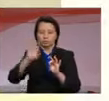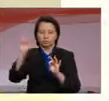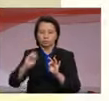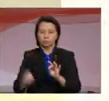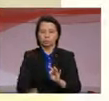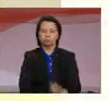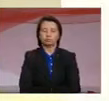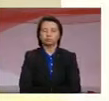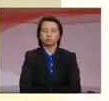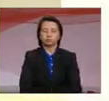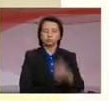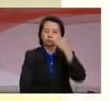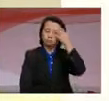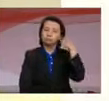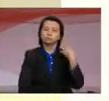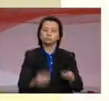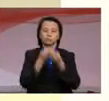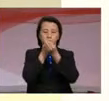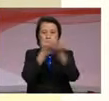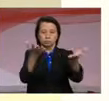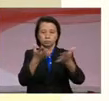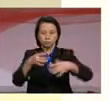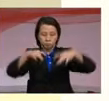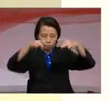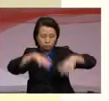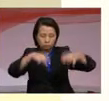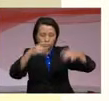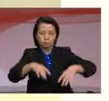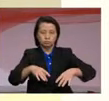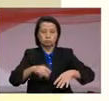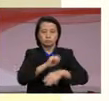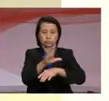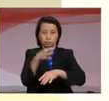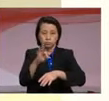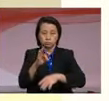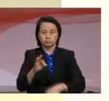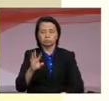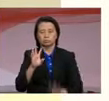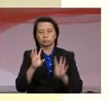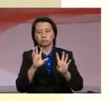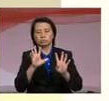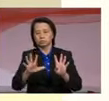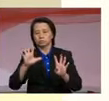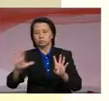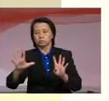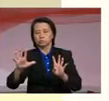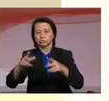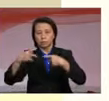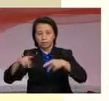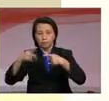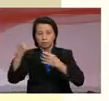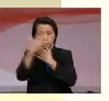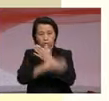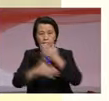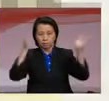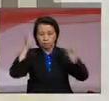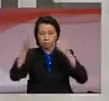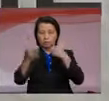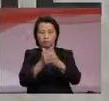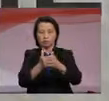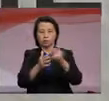86.6%. Dimaklumkan, laporan saringan COVID-19 di 455 pasar di seluruh negara sehingga